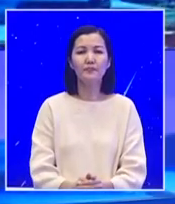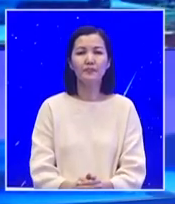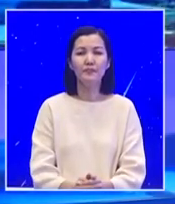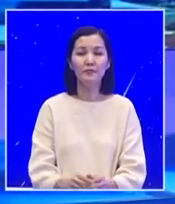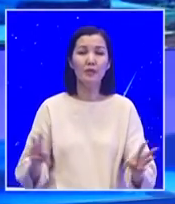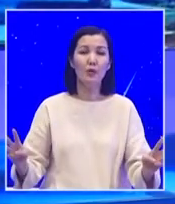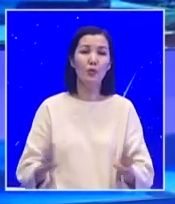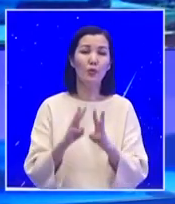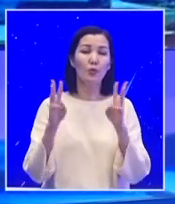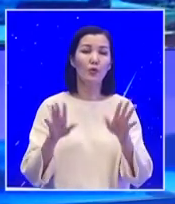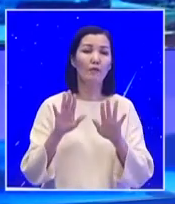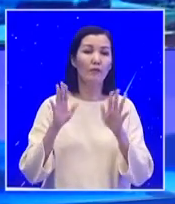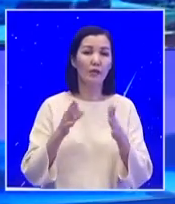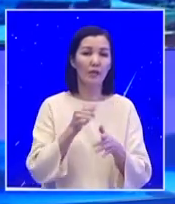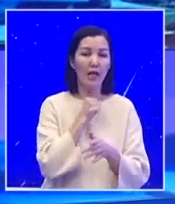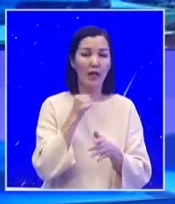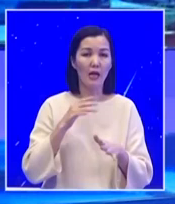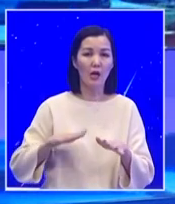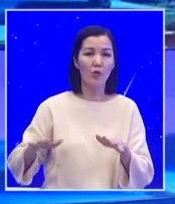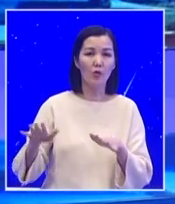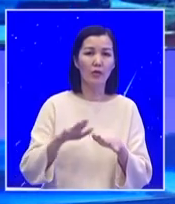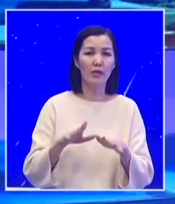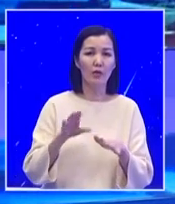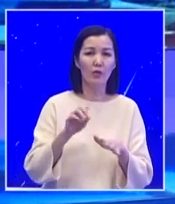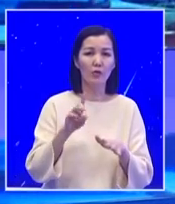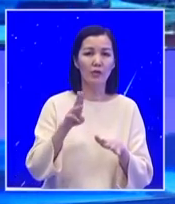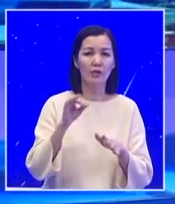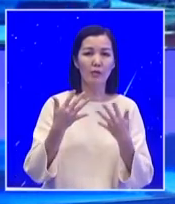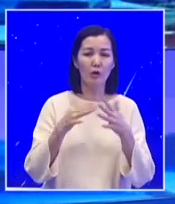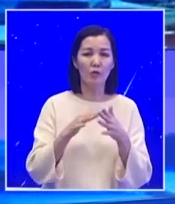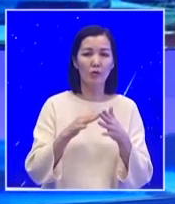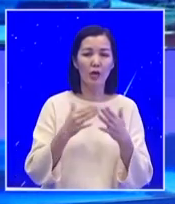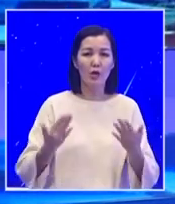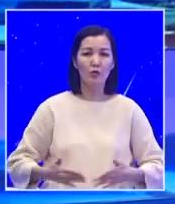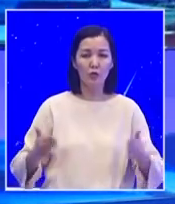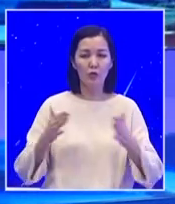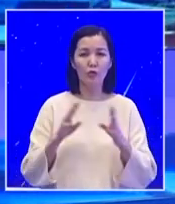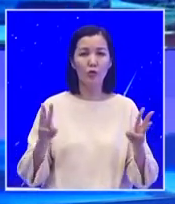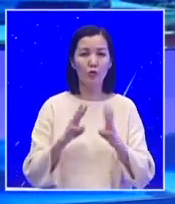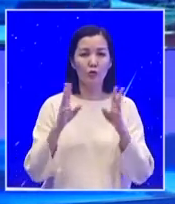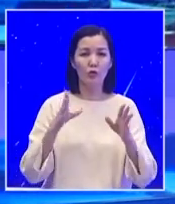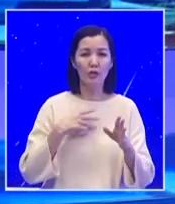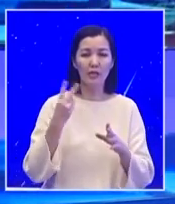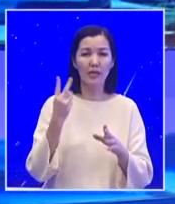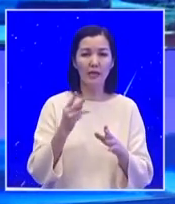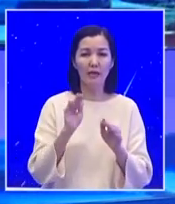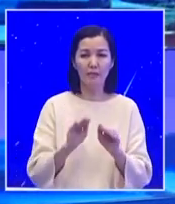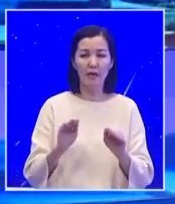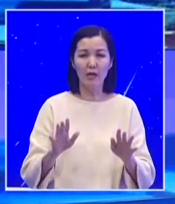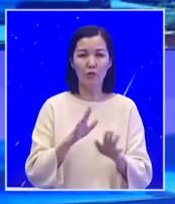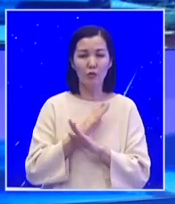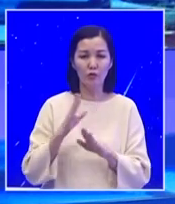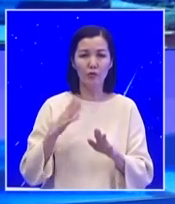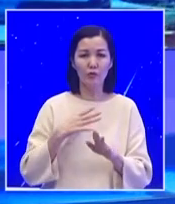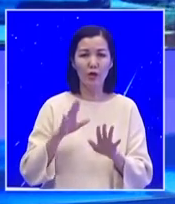От тілсіз жау. Талғар ауданына қарасты Өзтемір ауылында тұрғын үйден өрт шықты. Салдарынан екі бүлдіршін көз жұмды.